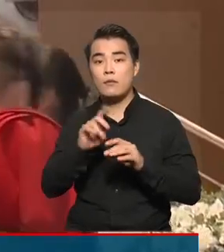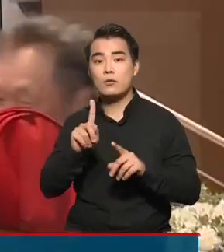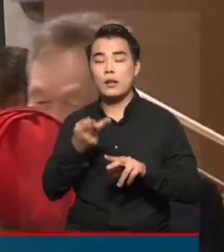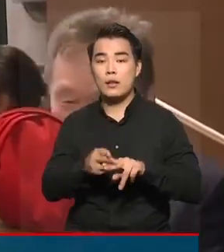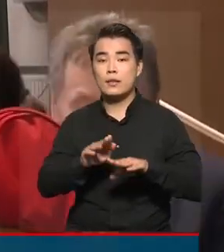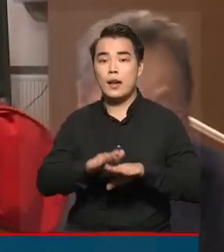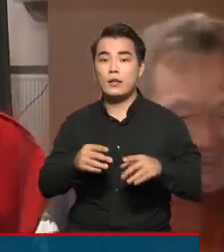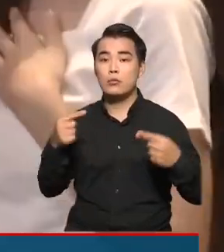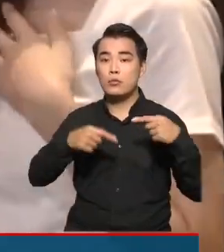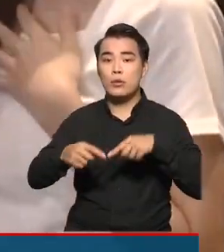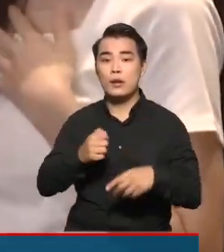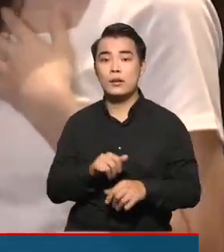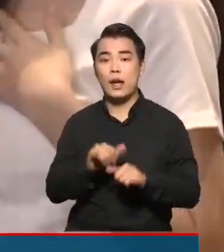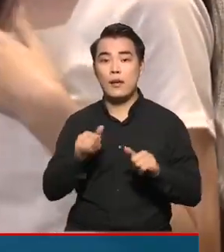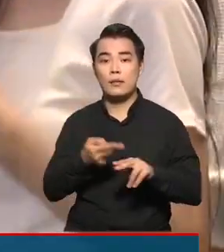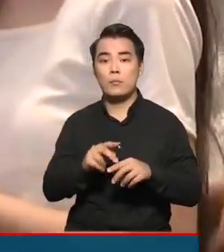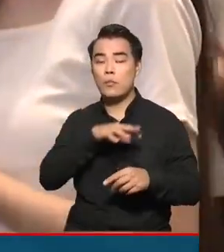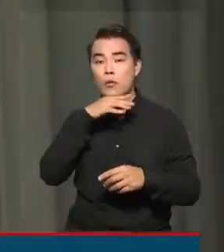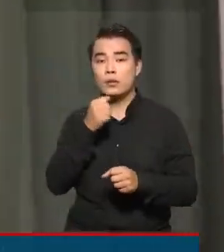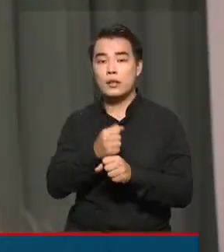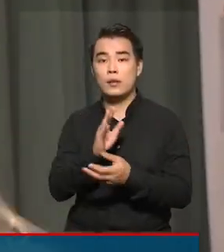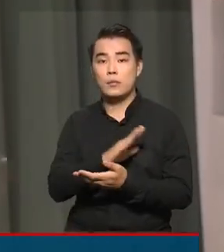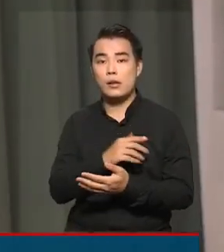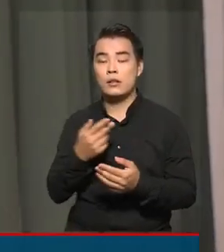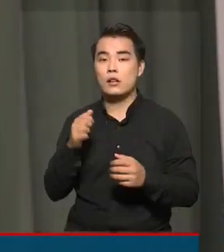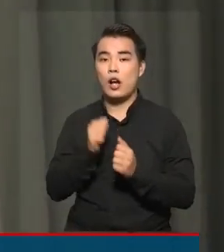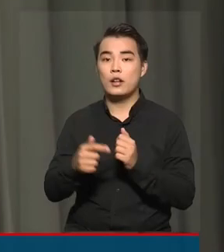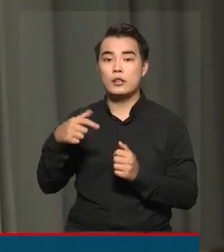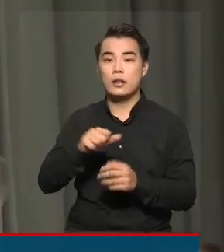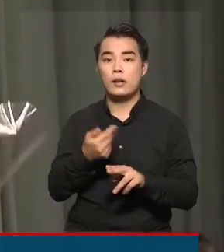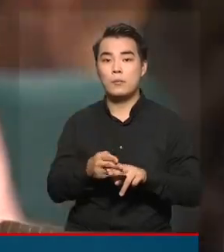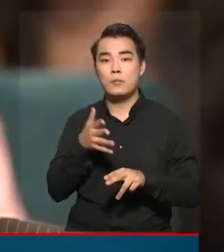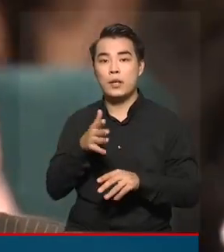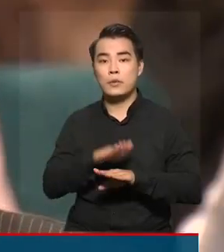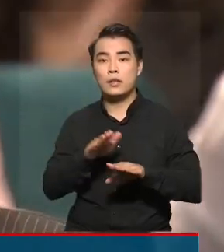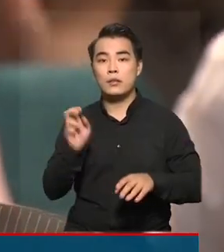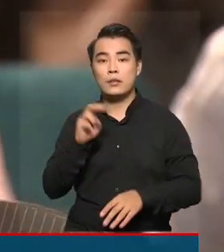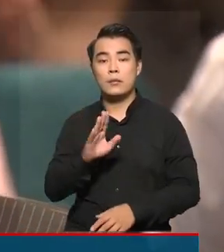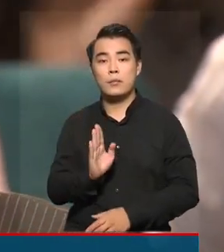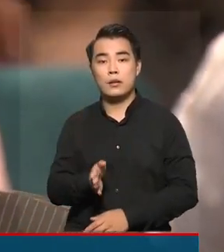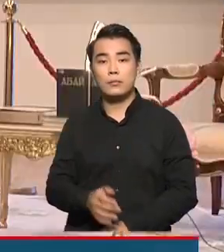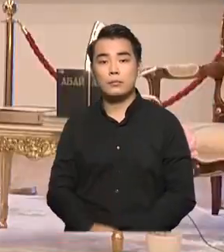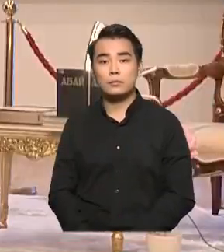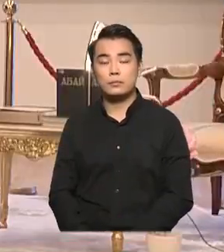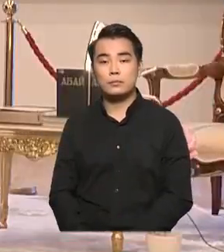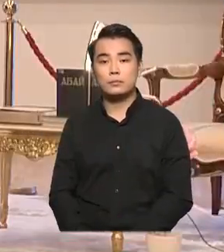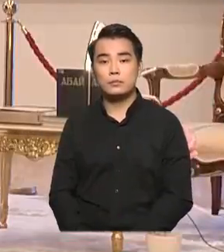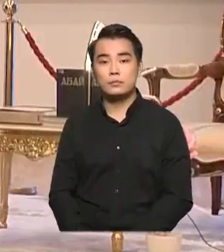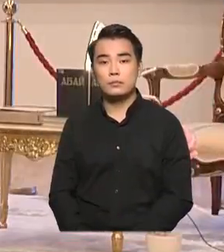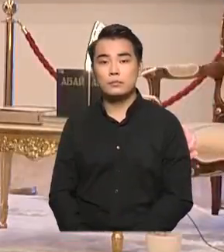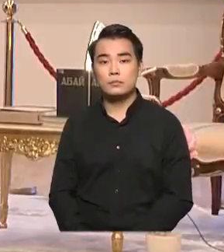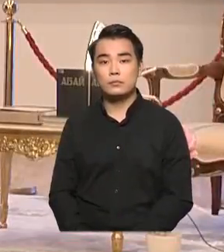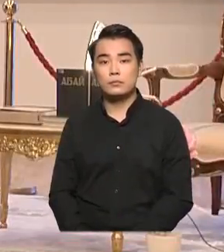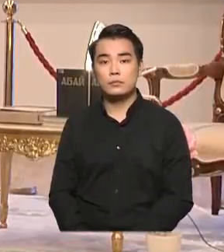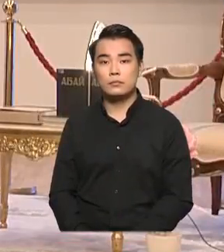балаларды жан-жақты дамыту үшін барлық жағдай жасалған. Мұнда апта сайын 5000-ға жуық бала келеді. Айман Каймулдина, Жанель Нұрболатқызы, Жібек жолы.